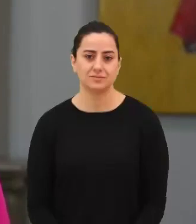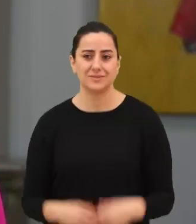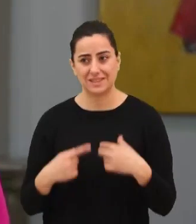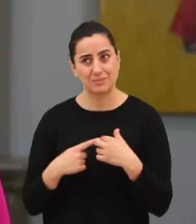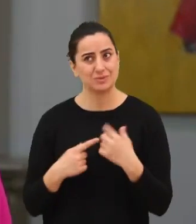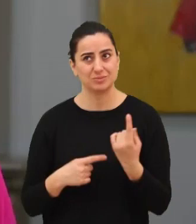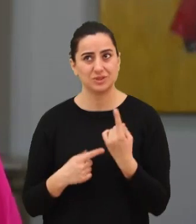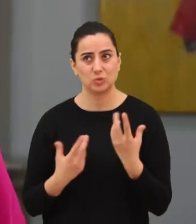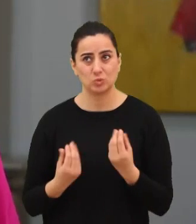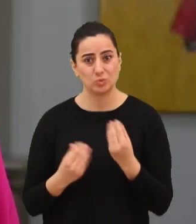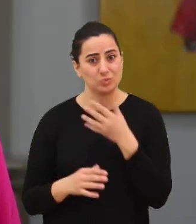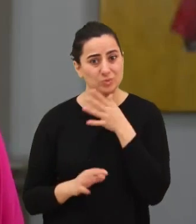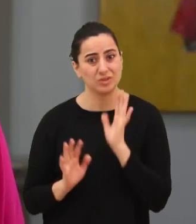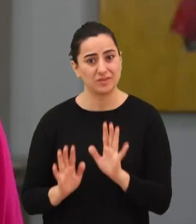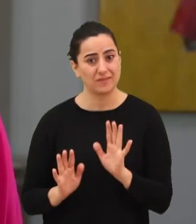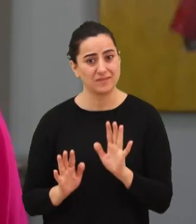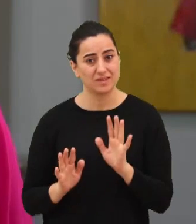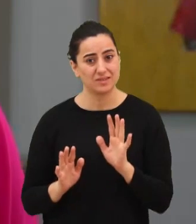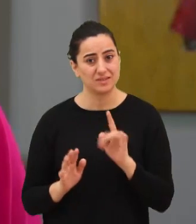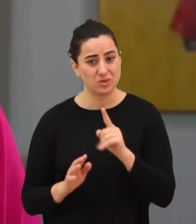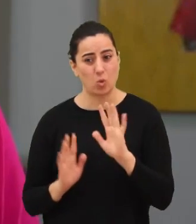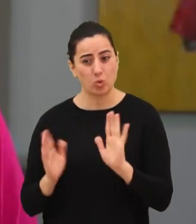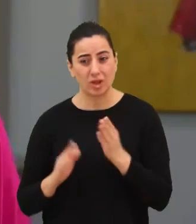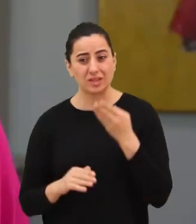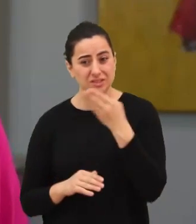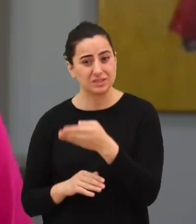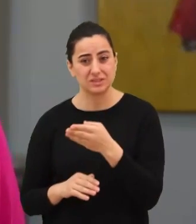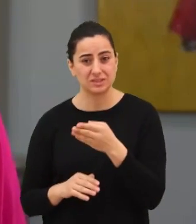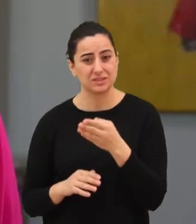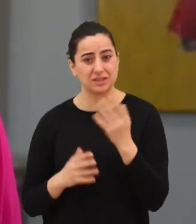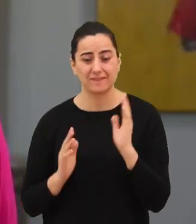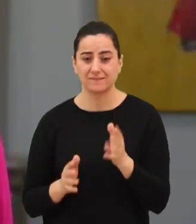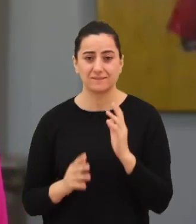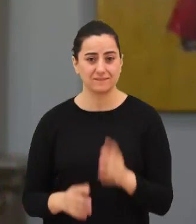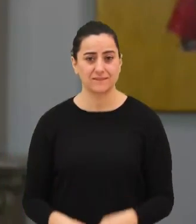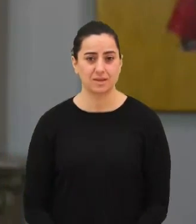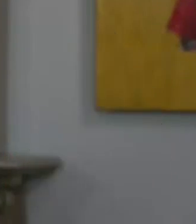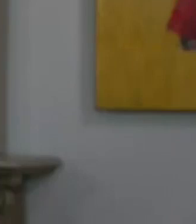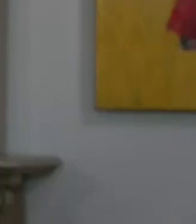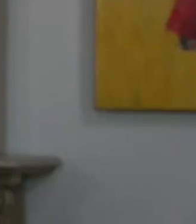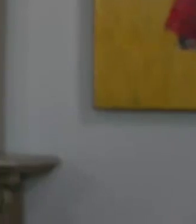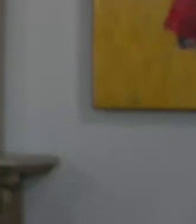Bebeğin başına bir şey gelmiş midir bilmiyorum ama şimdi sen o odaya girersen eğer başına her şey gelebilir.